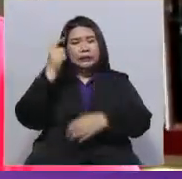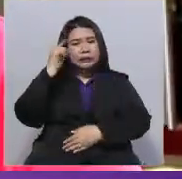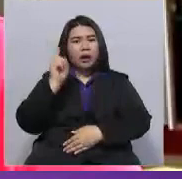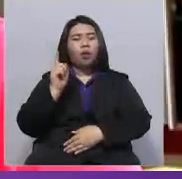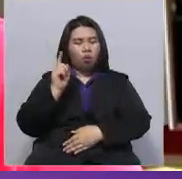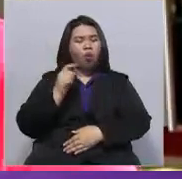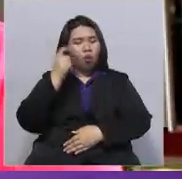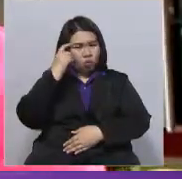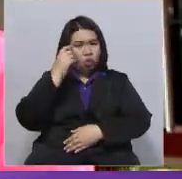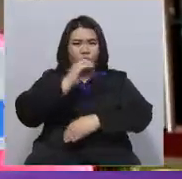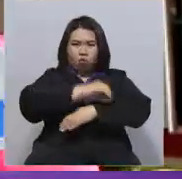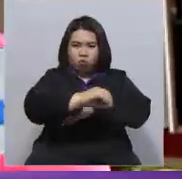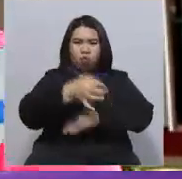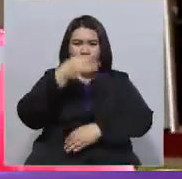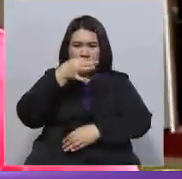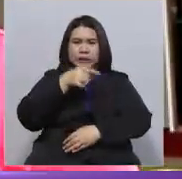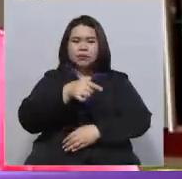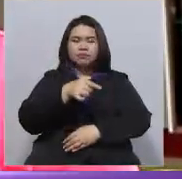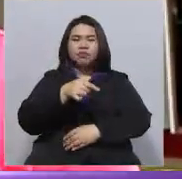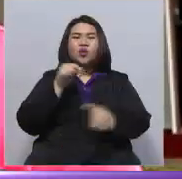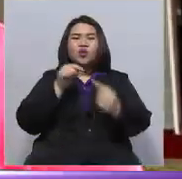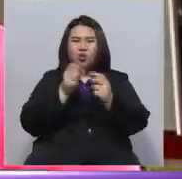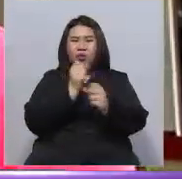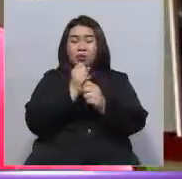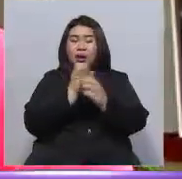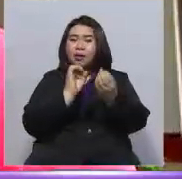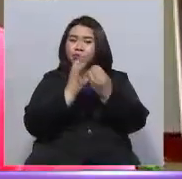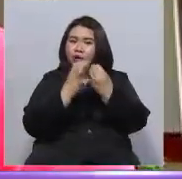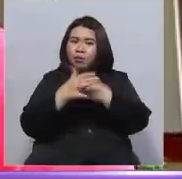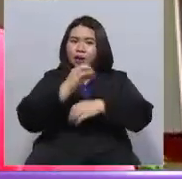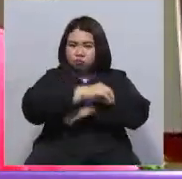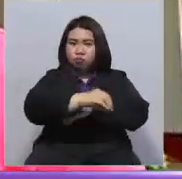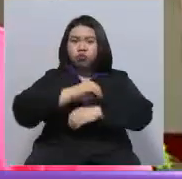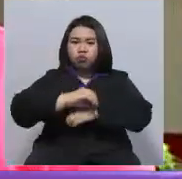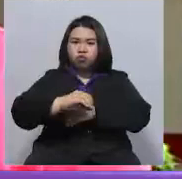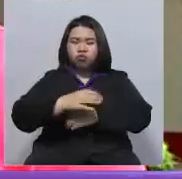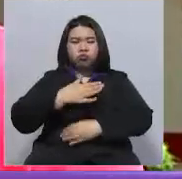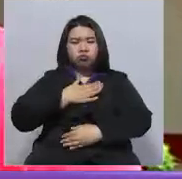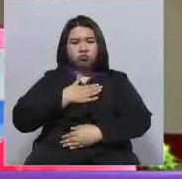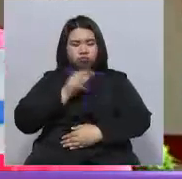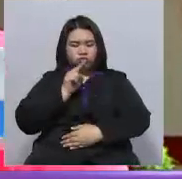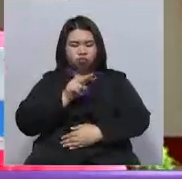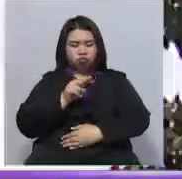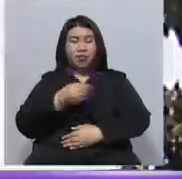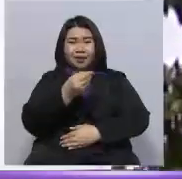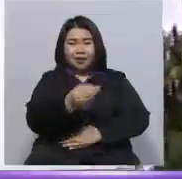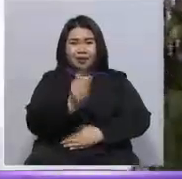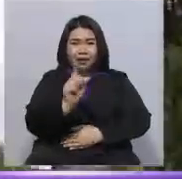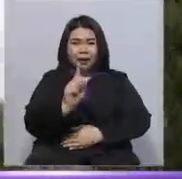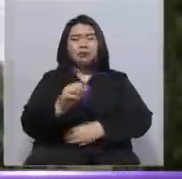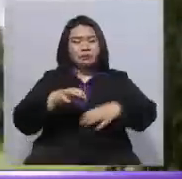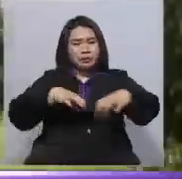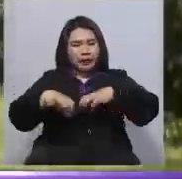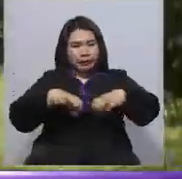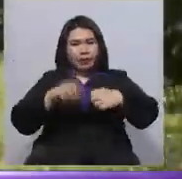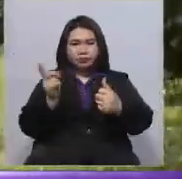การประกอบอาชีพซึ่งสมาชิกส่วนใหญ่เนี่ยจะเป็นชาวสวนเพราะนั้นสิ่งที่เราจะให้สมาชิกได้โดยตรงก็คือการบริหารจัดการ